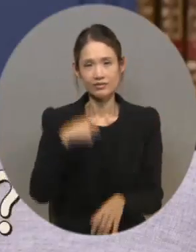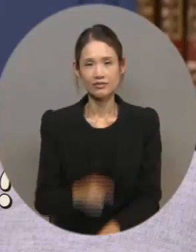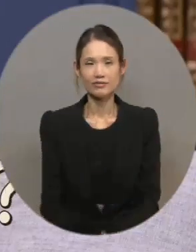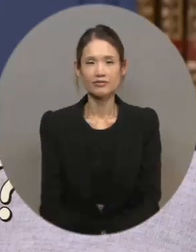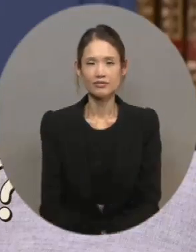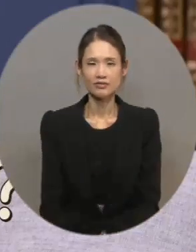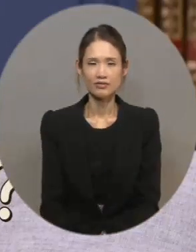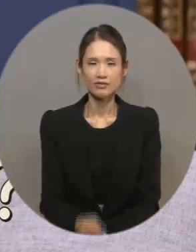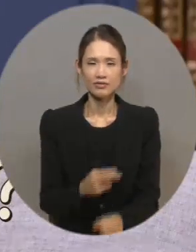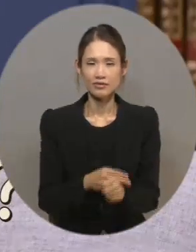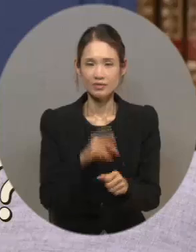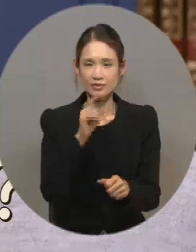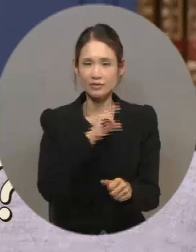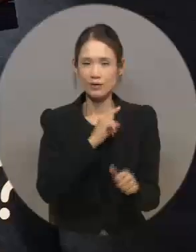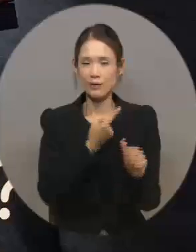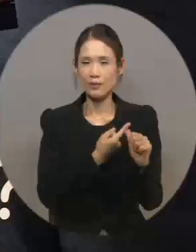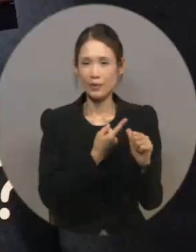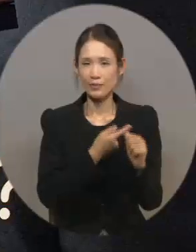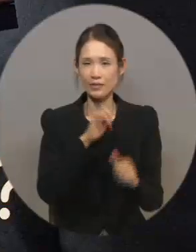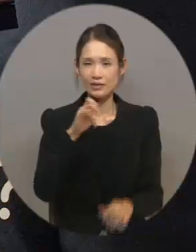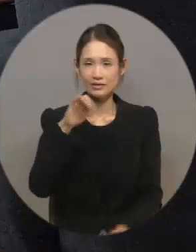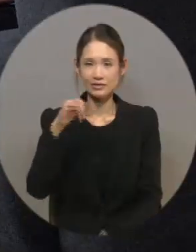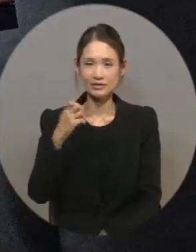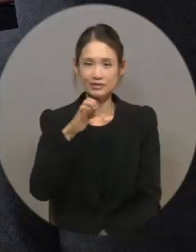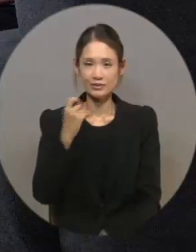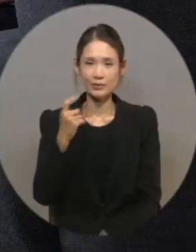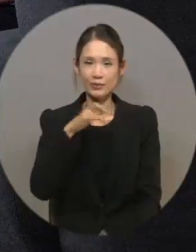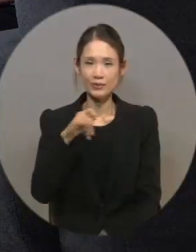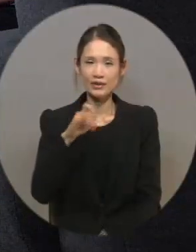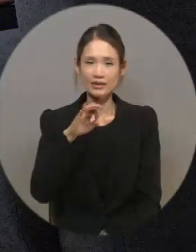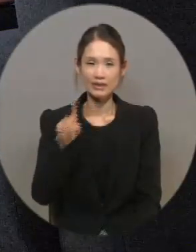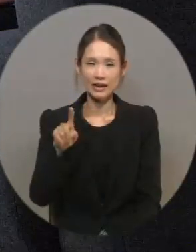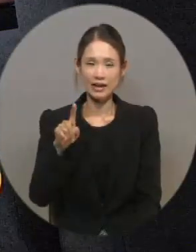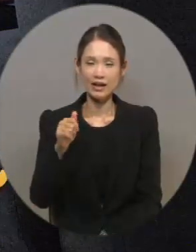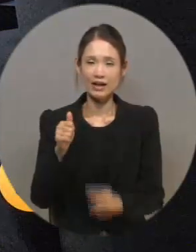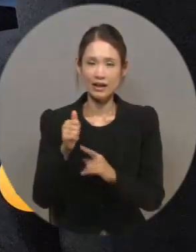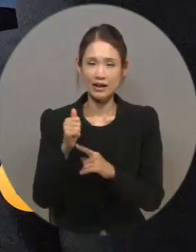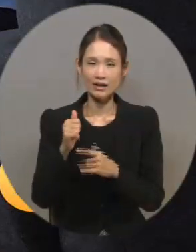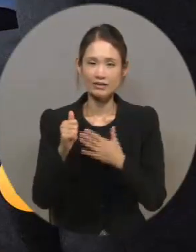우리 선생님 별명이 미스 코리아래요. 네, 제가